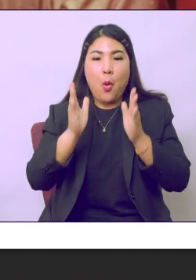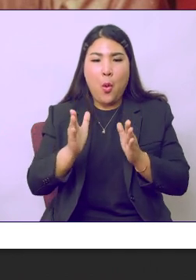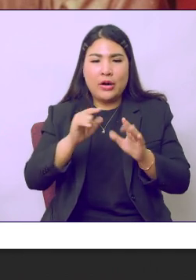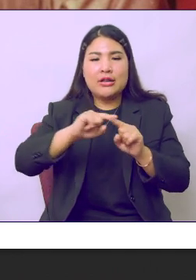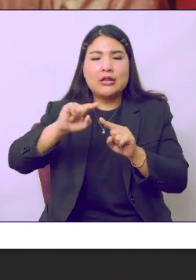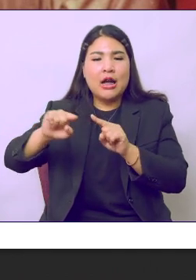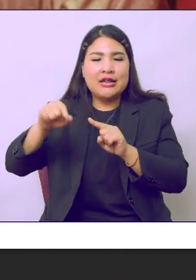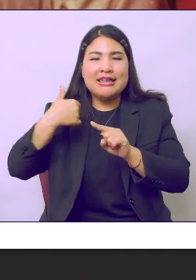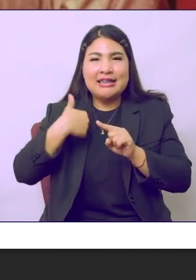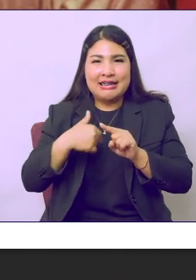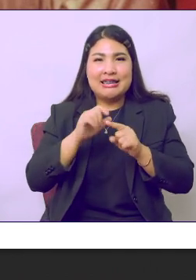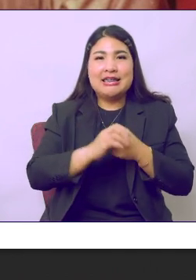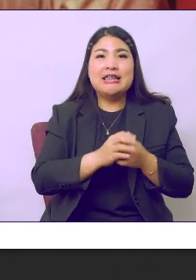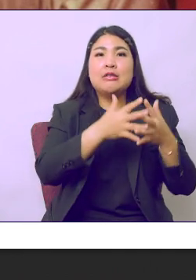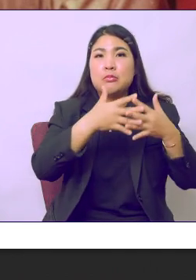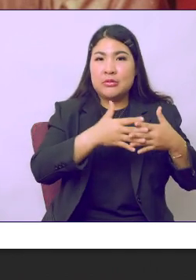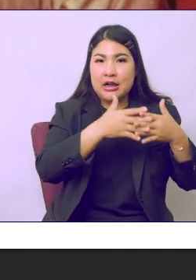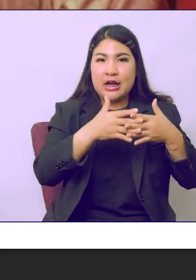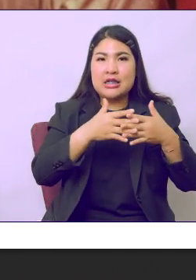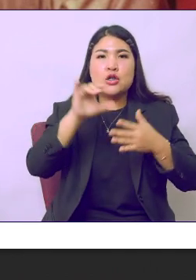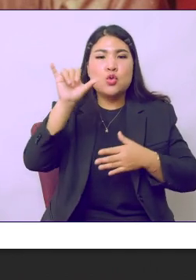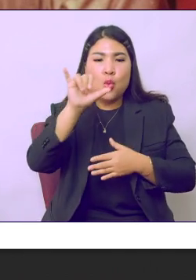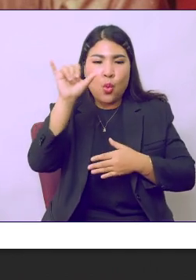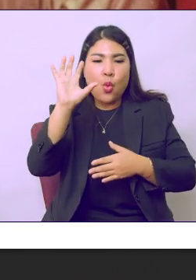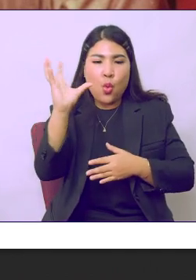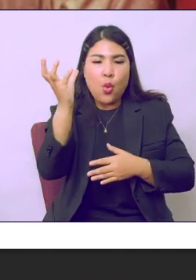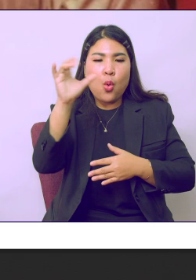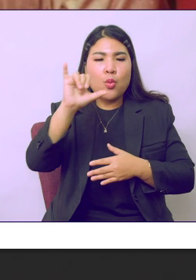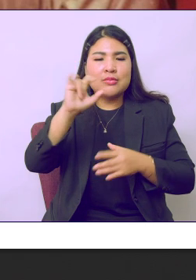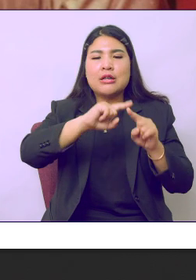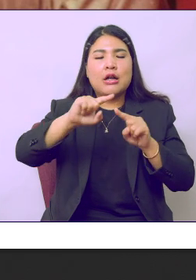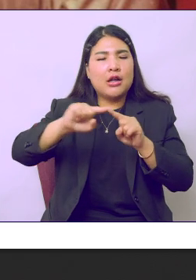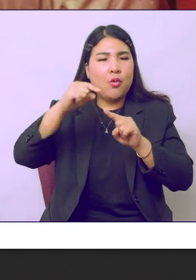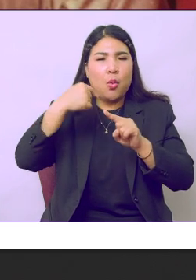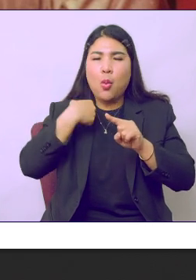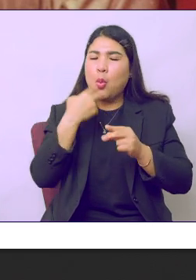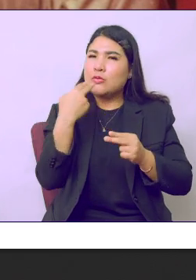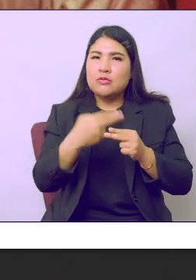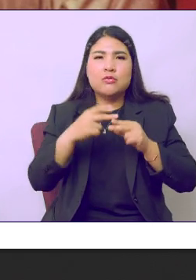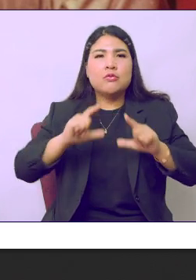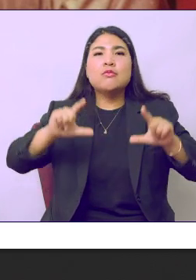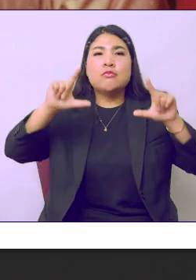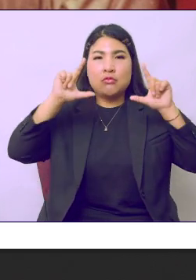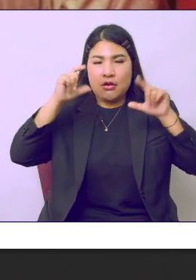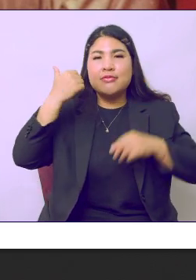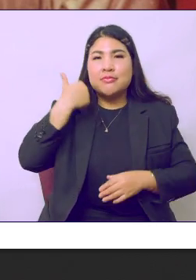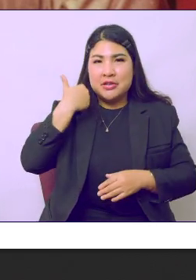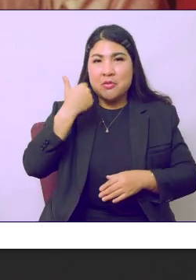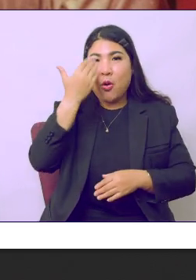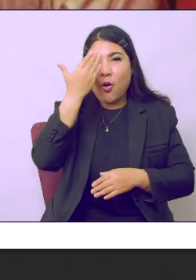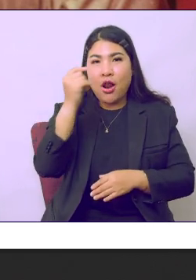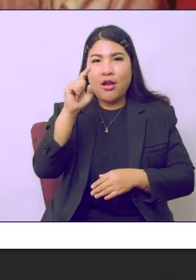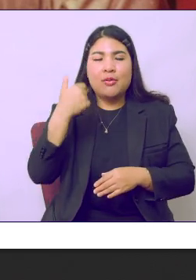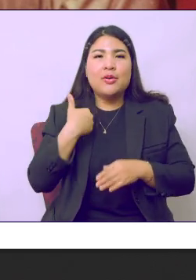ที่สหรัฐอเมริกามากดังที่ยุโรปมากนะครับอันนี้ก็เป็นเนาะเป็นเป็นอีกหนึ่งฮีโร่นะครับเพราะว่าเป็นผู้บุกเบิก